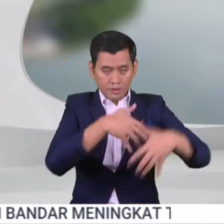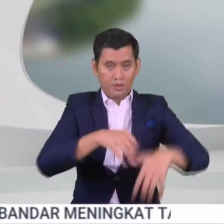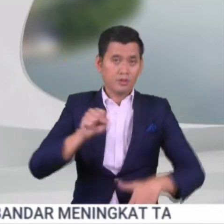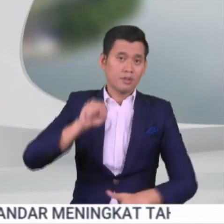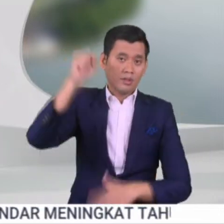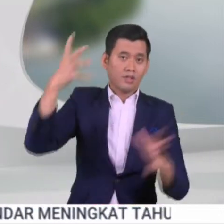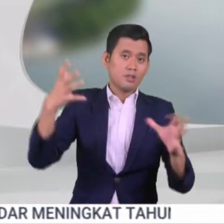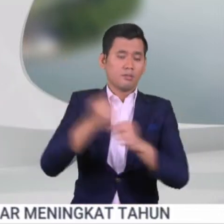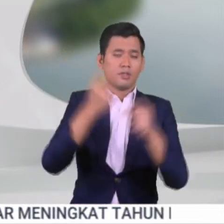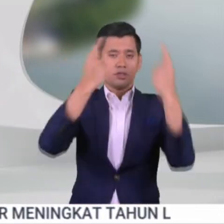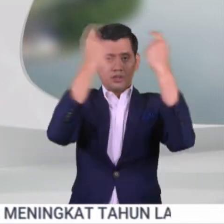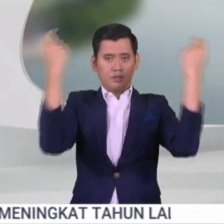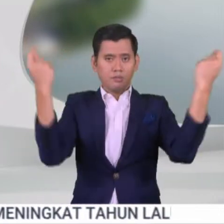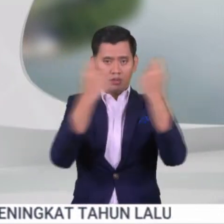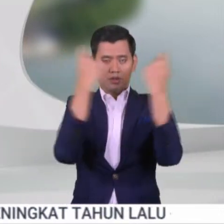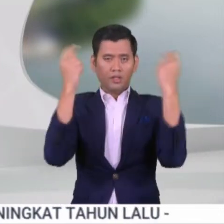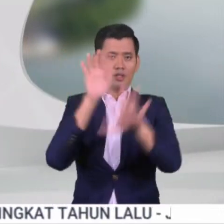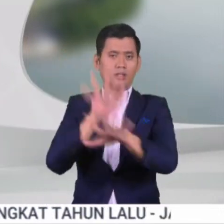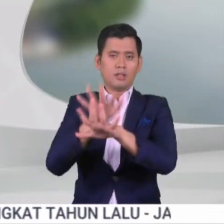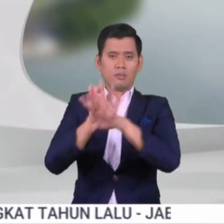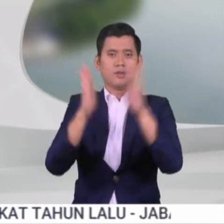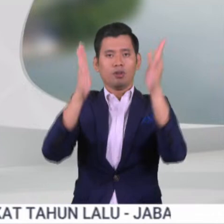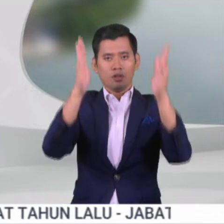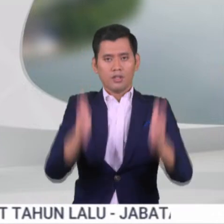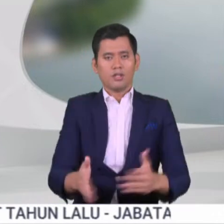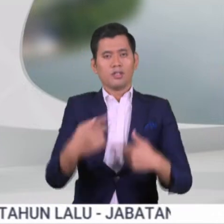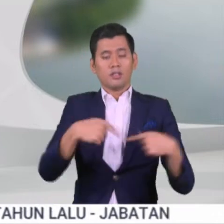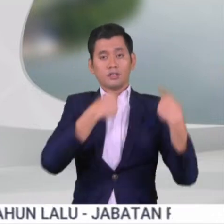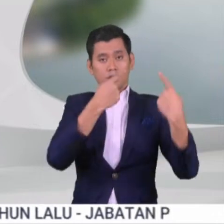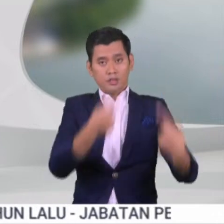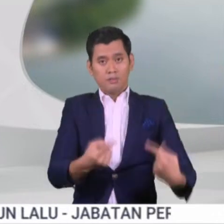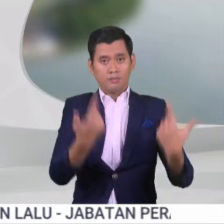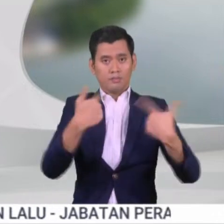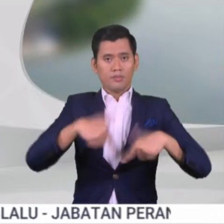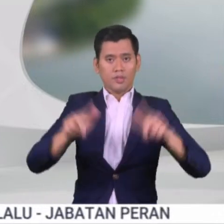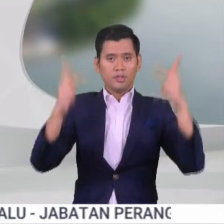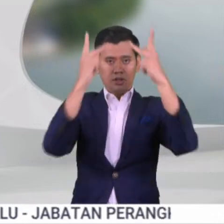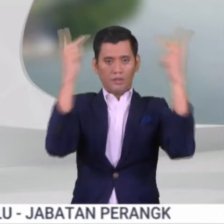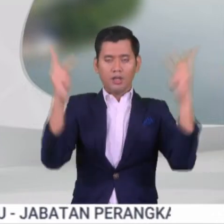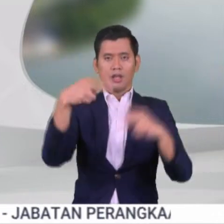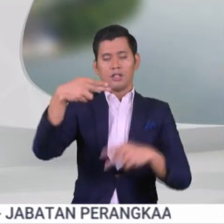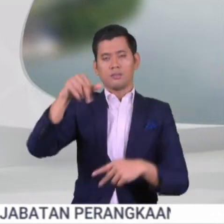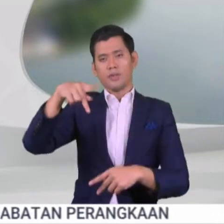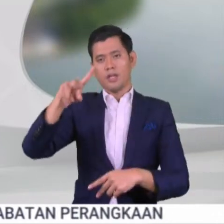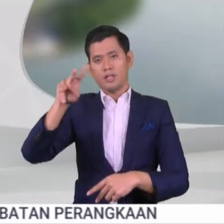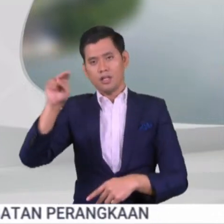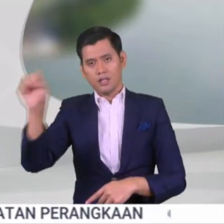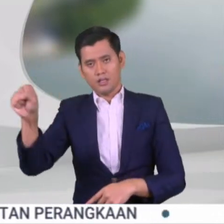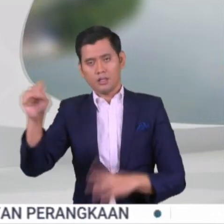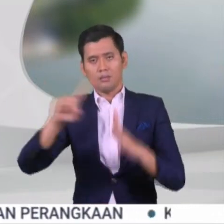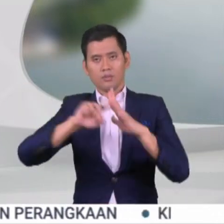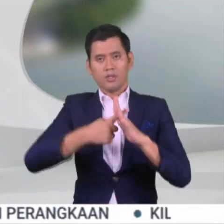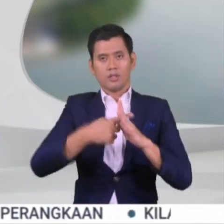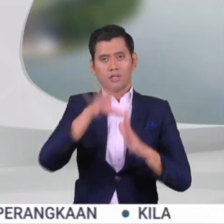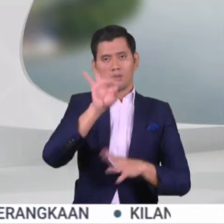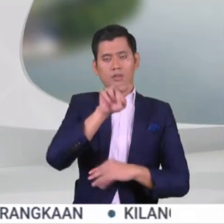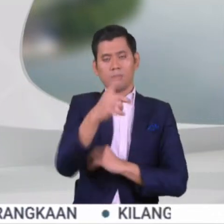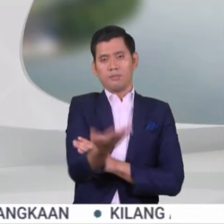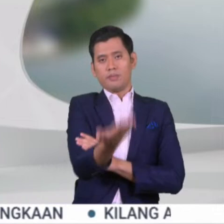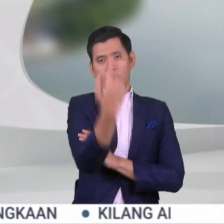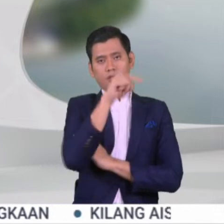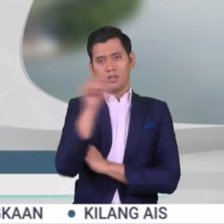sambutan memberangsangkan daripada pengunjung sejak hari pertama pelaksanaannya Khamis lalu. HPPNS bermula 9 pagi hingga 10 malam